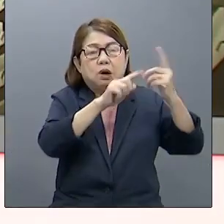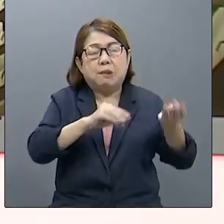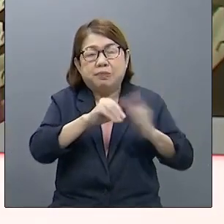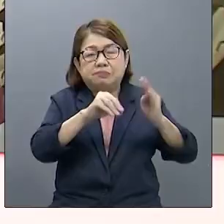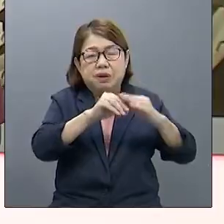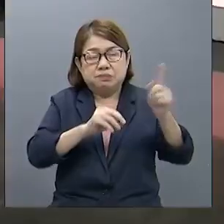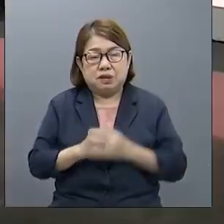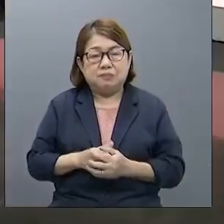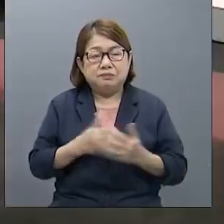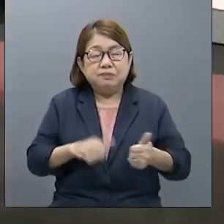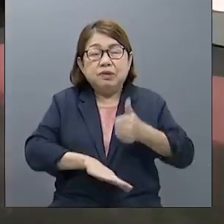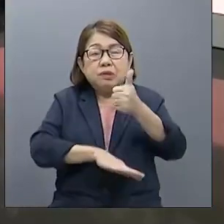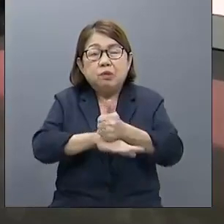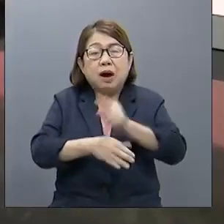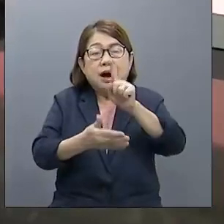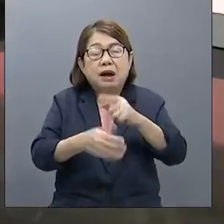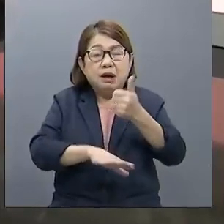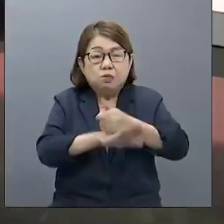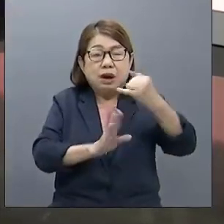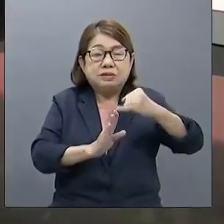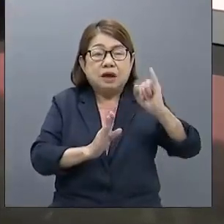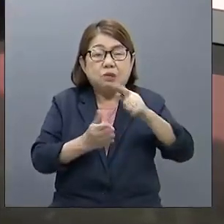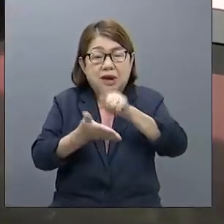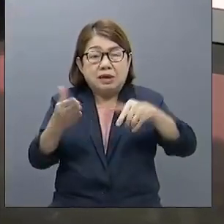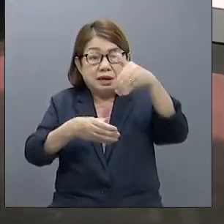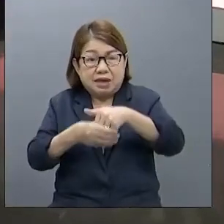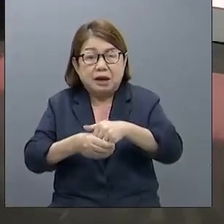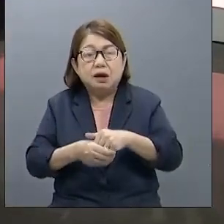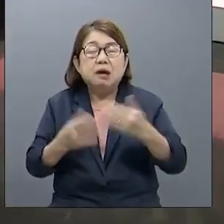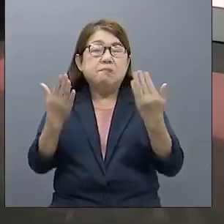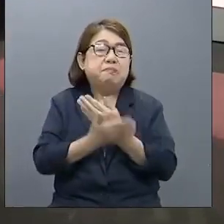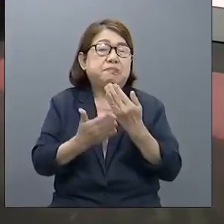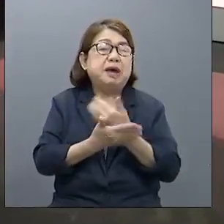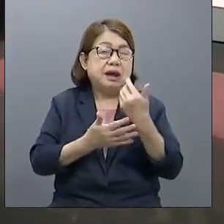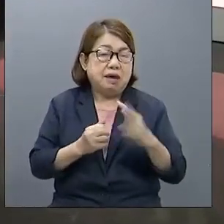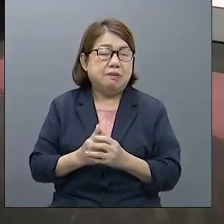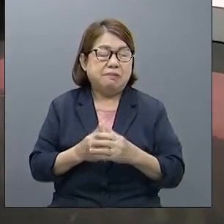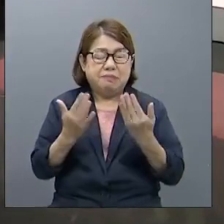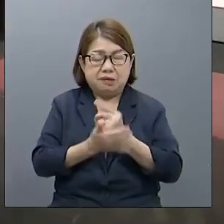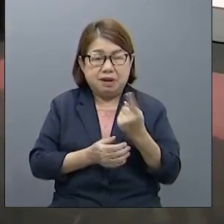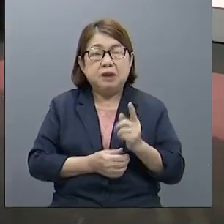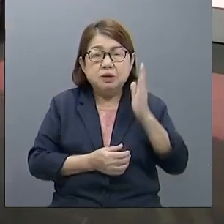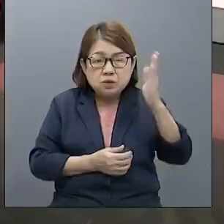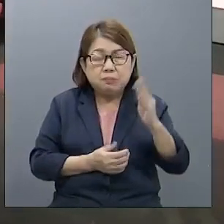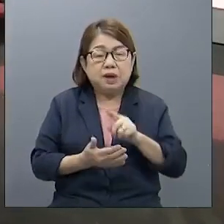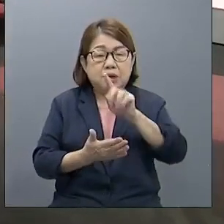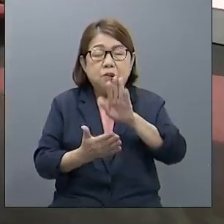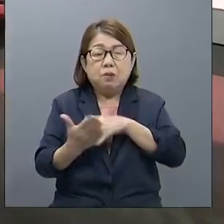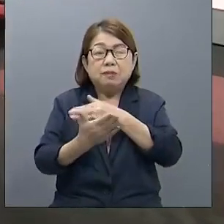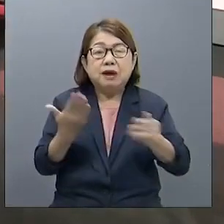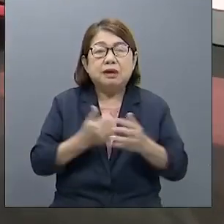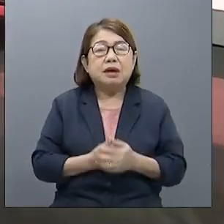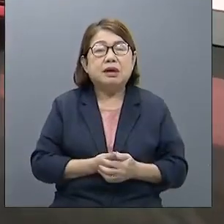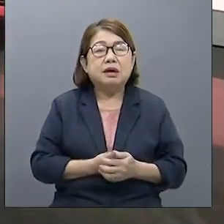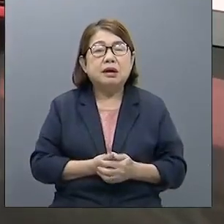เลือกตั้งผู้ว่าทั่วประเทศหายไปแล้วนะคะแล้วก็มีนโยบายเลือกตั้งการมาเป็นเลือกของผู้